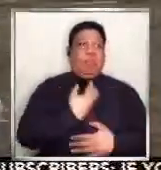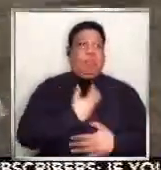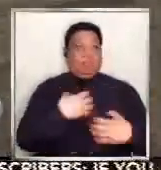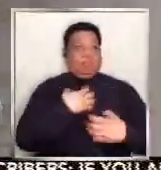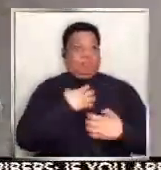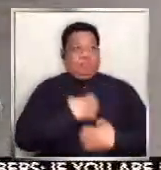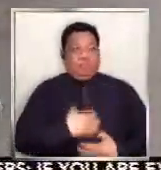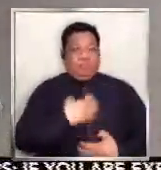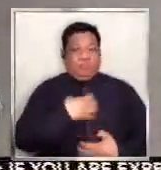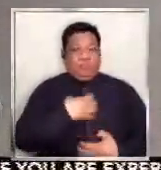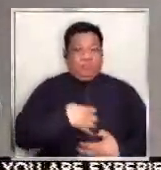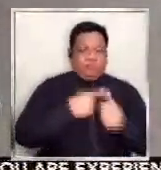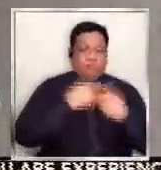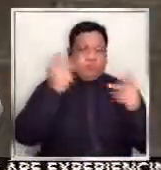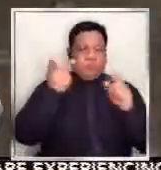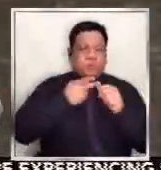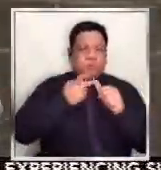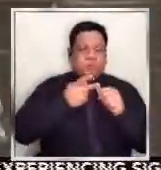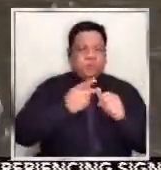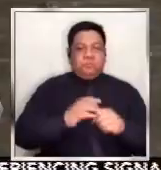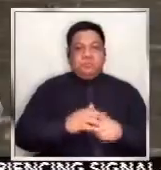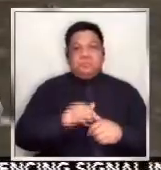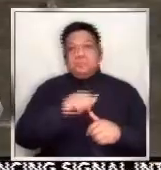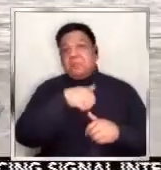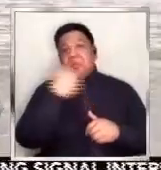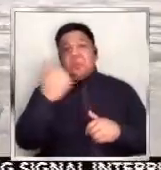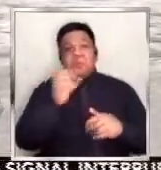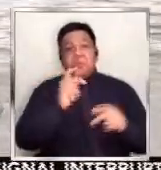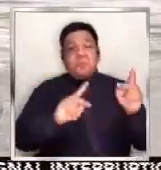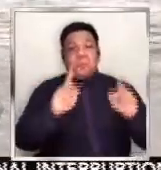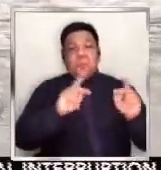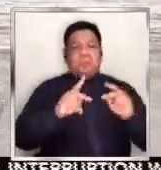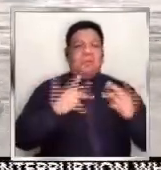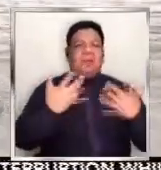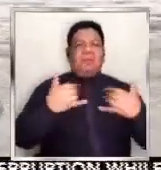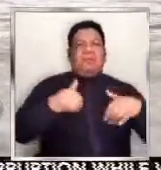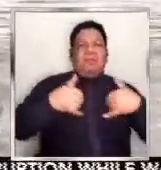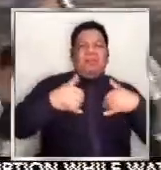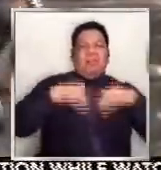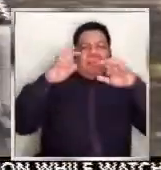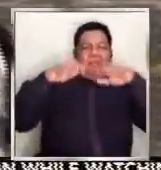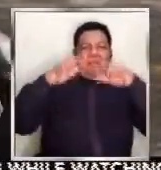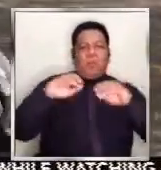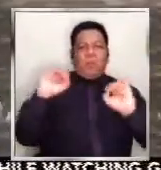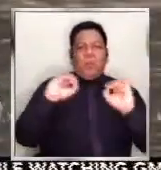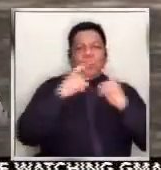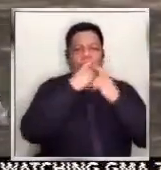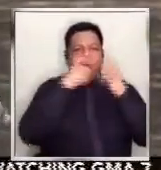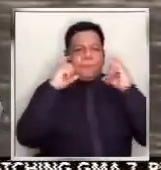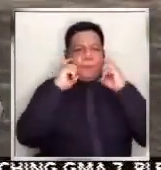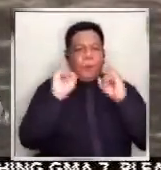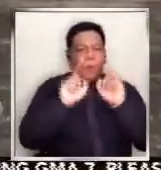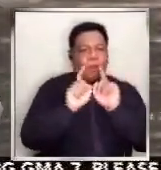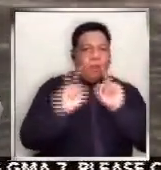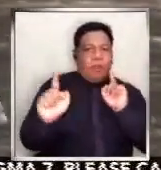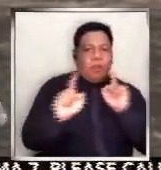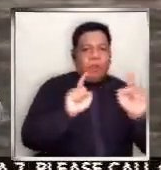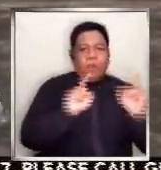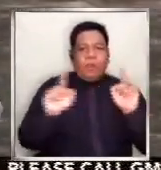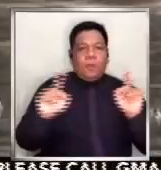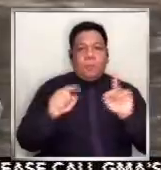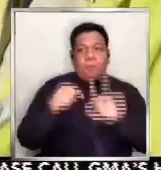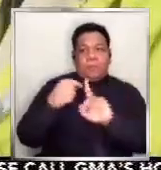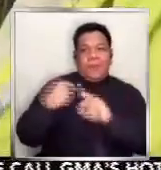naman nagtatampi sa ulang sa ulan. Walang face mask, walang social distancing. Katabi ang mga naglulutangang